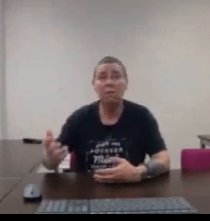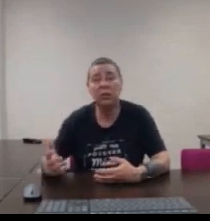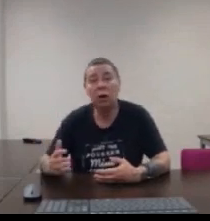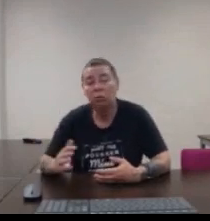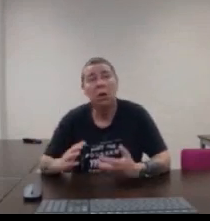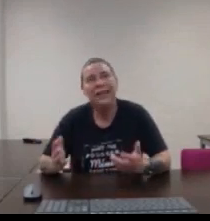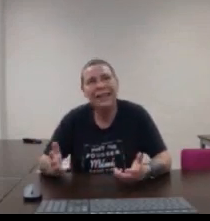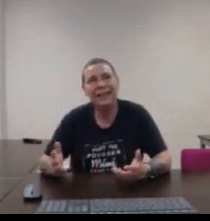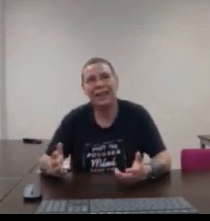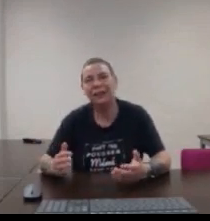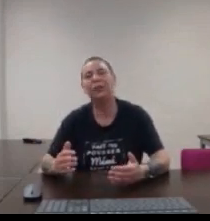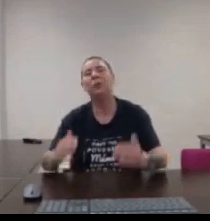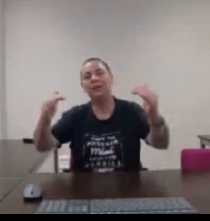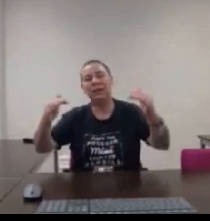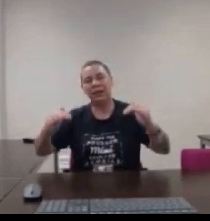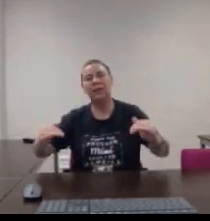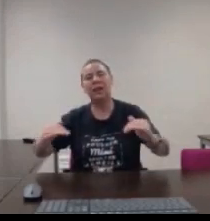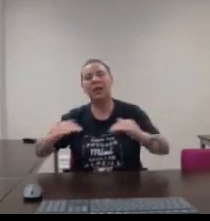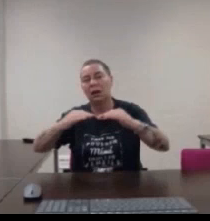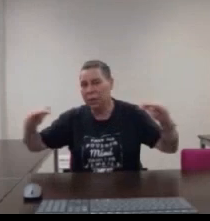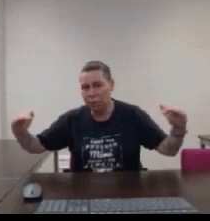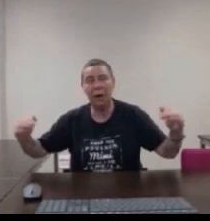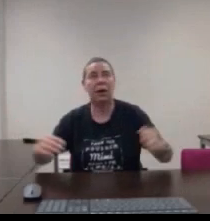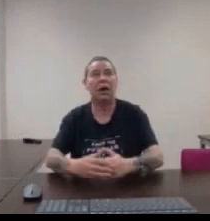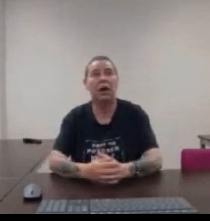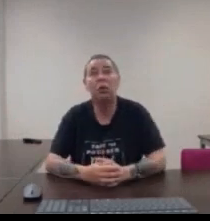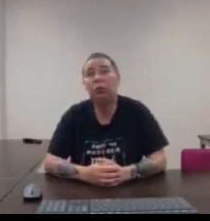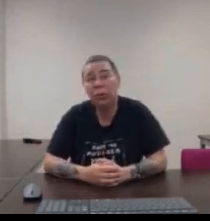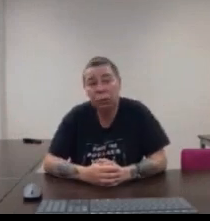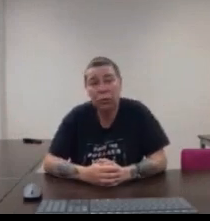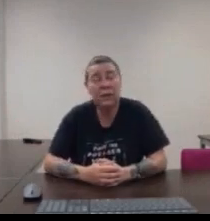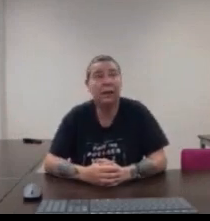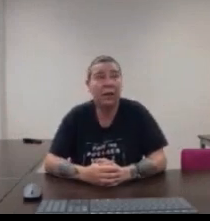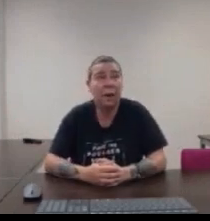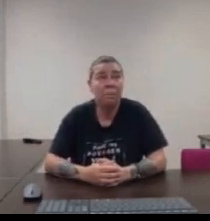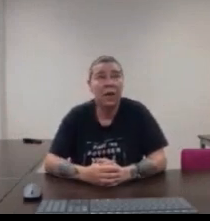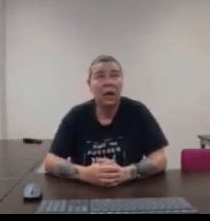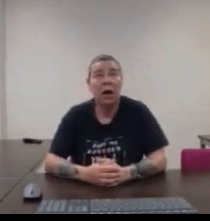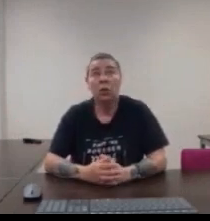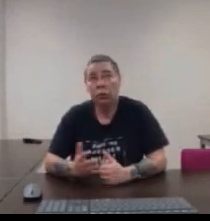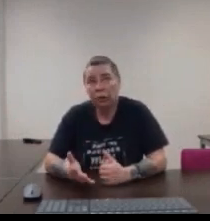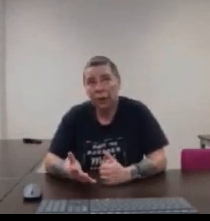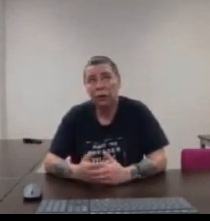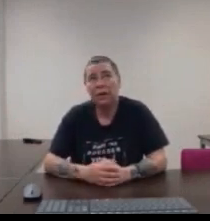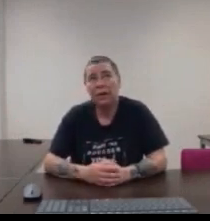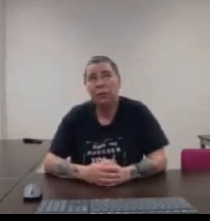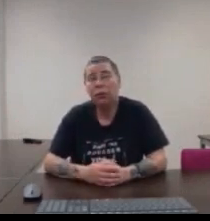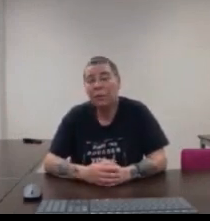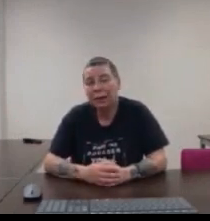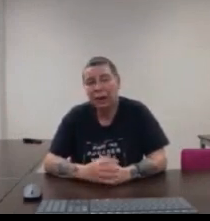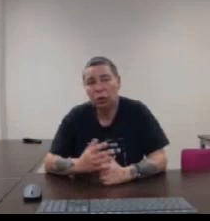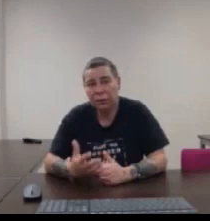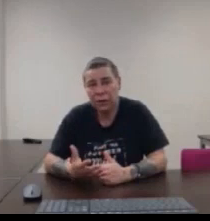delta. Maintenant, l'idéal, ça reste celui qui va s'ajuster pile poil aux besoins de son utilisateur. Une surface de